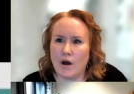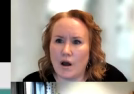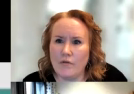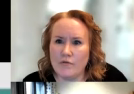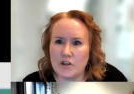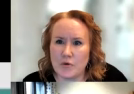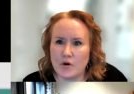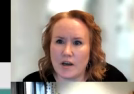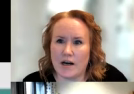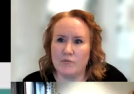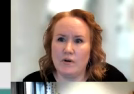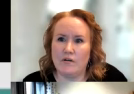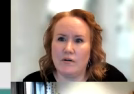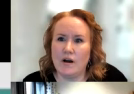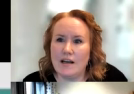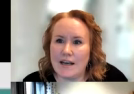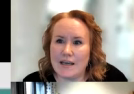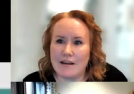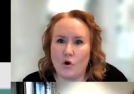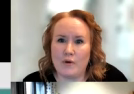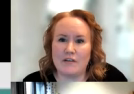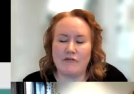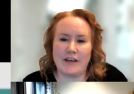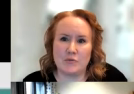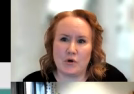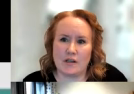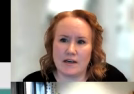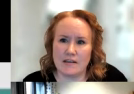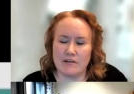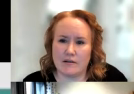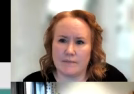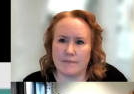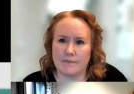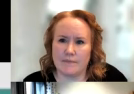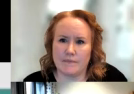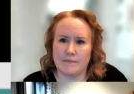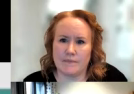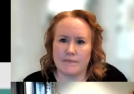på andre språk? Det mulig å legge til å opprette flere språkalternativer?